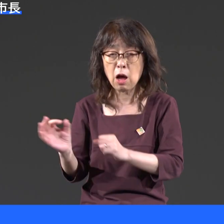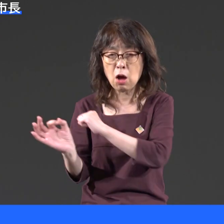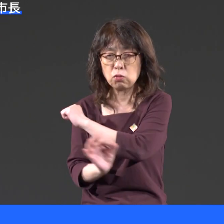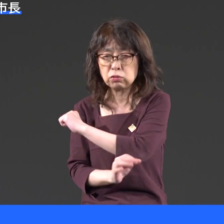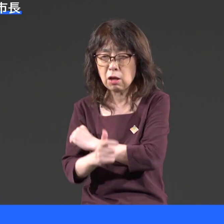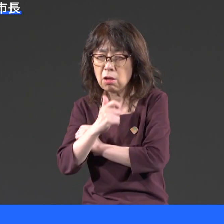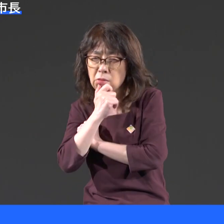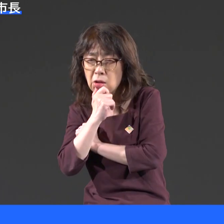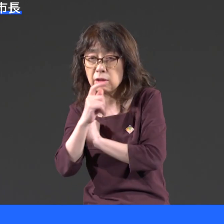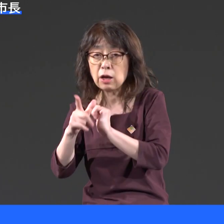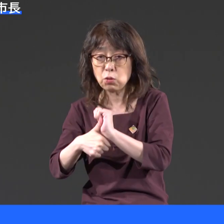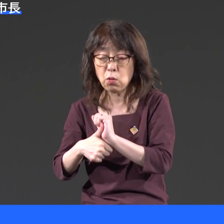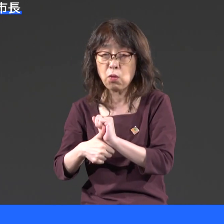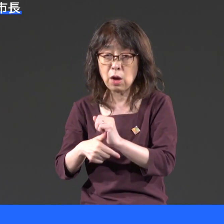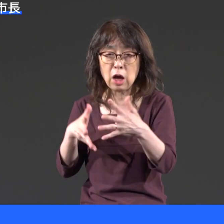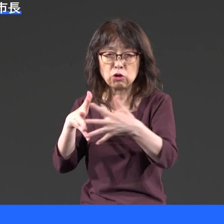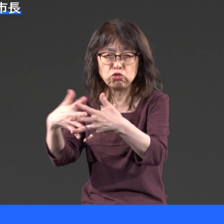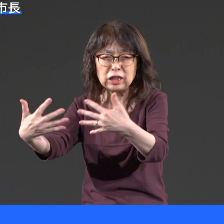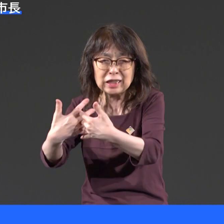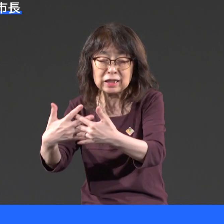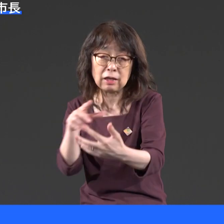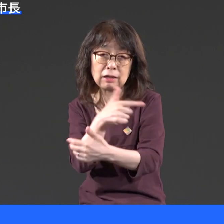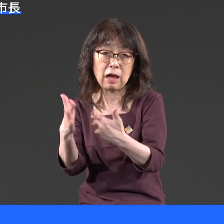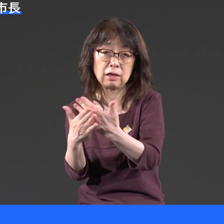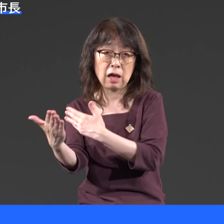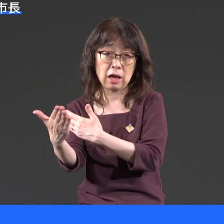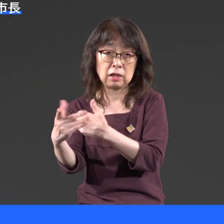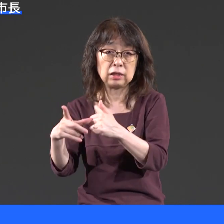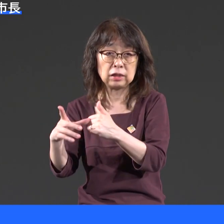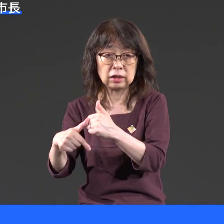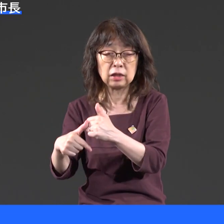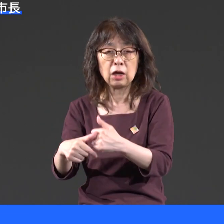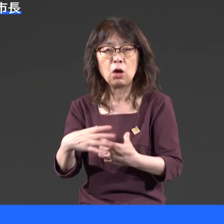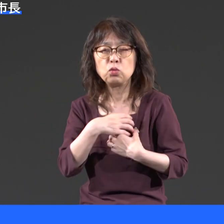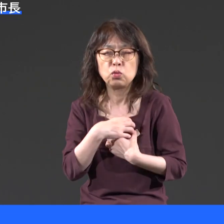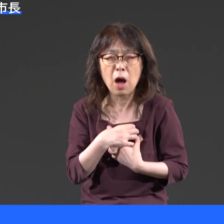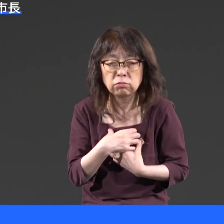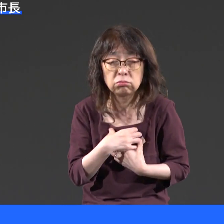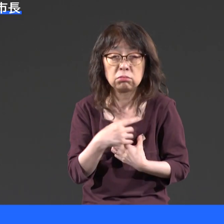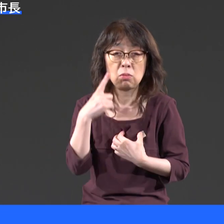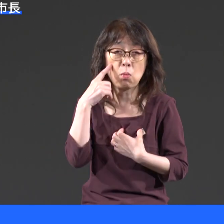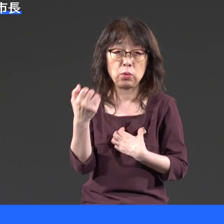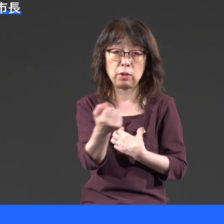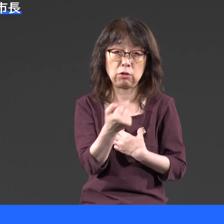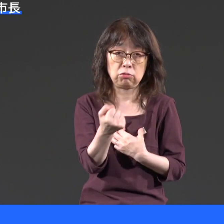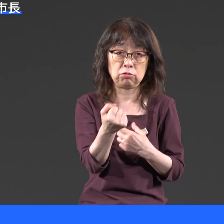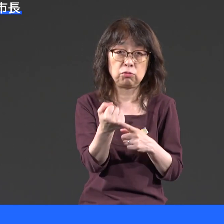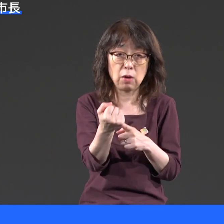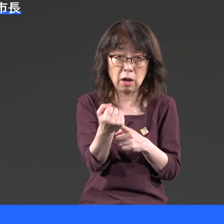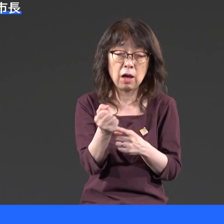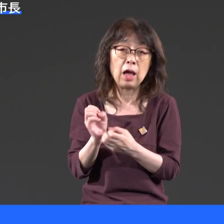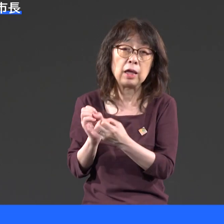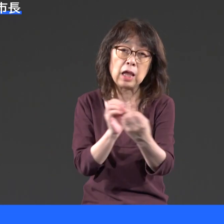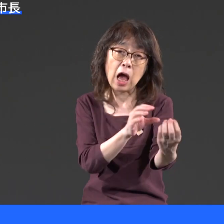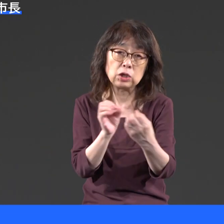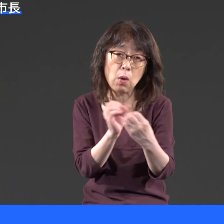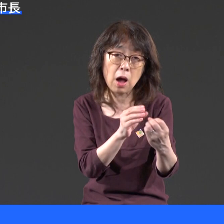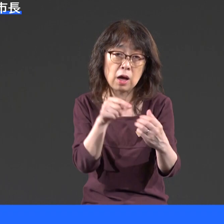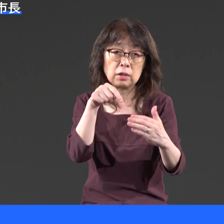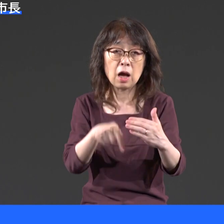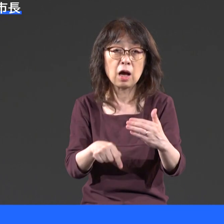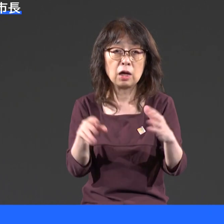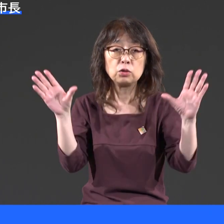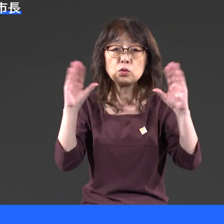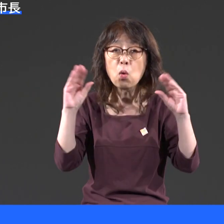まだまだあの不安に思ってらっしゃってる状況というものを対話の中でですね、議論をしていく、情報提供をし